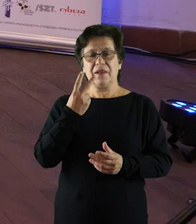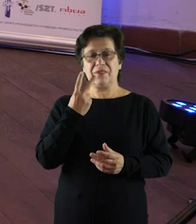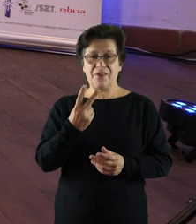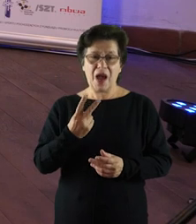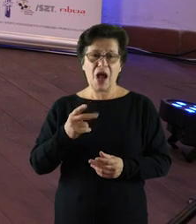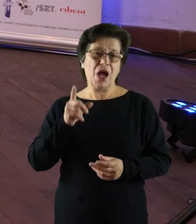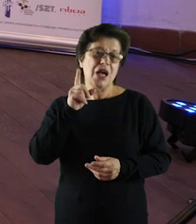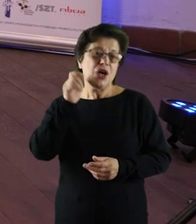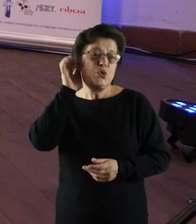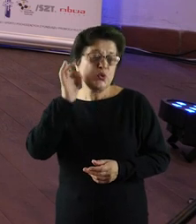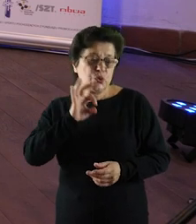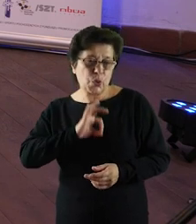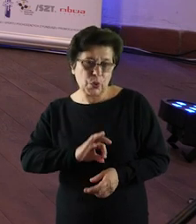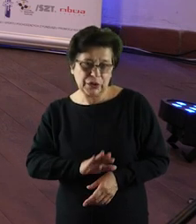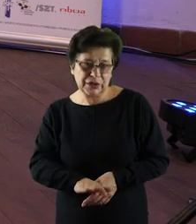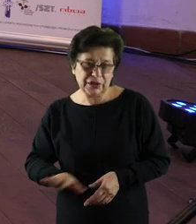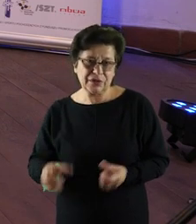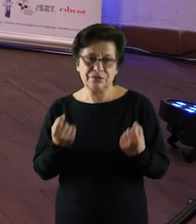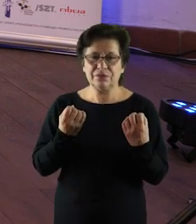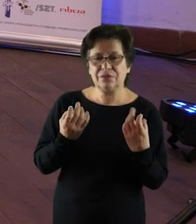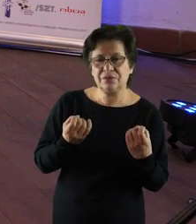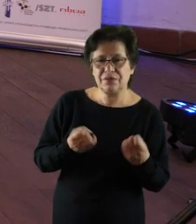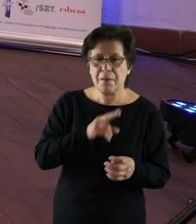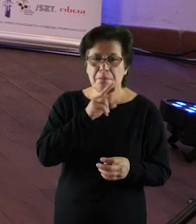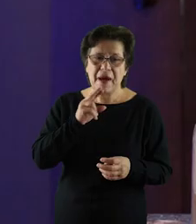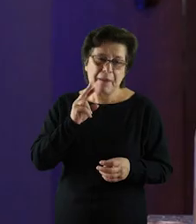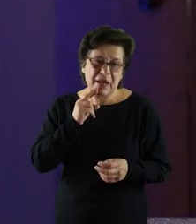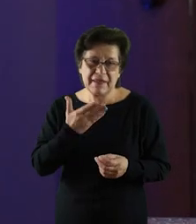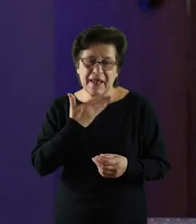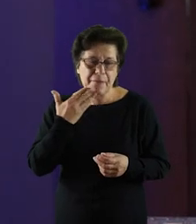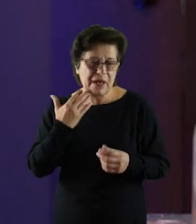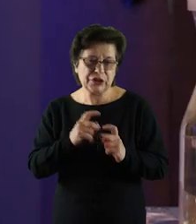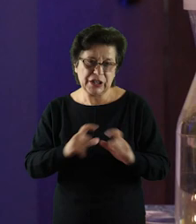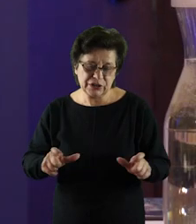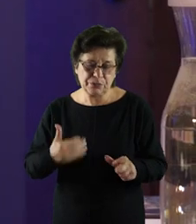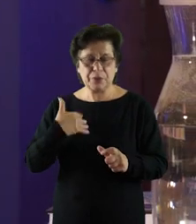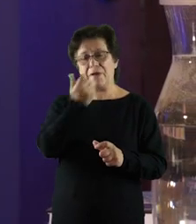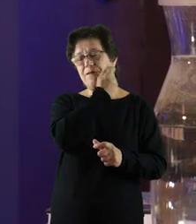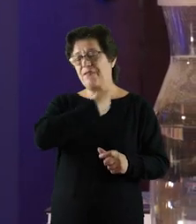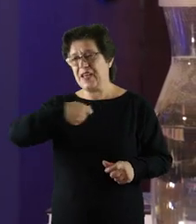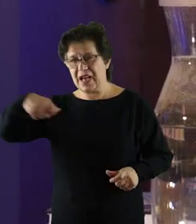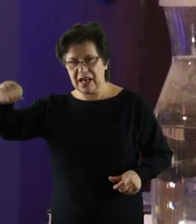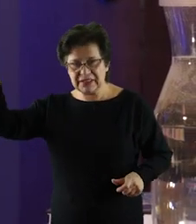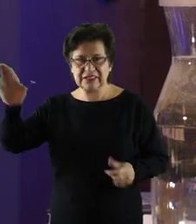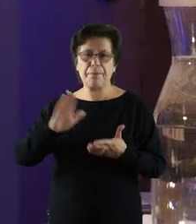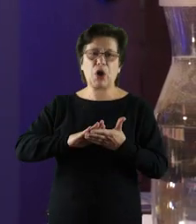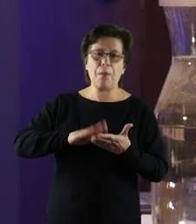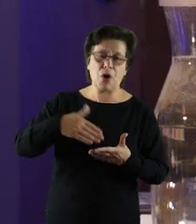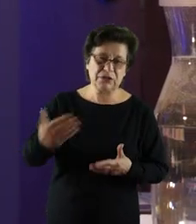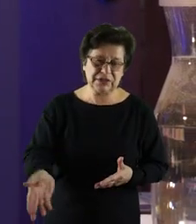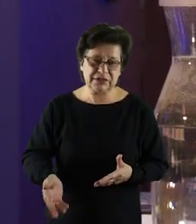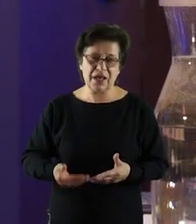rodzinne z życiem zawodowym. To było duże wyrzeczenie. Potem wyjazdy, promocje, niby